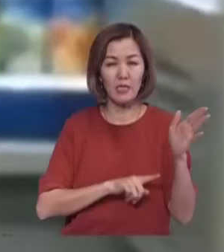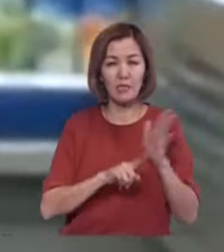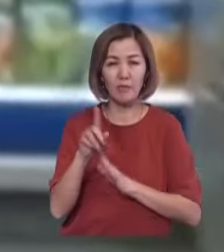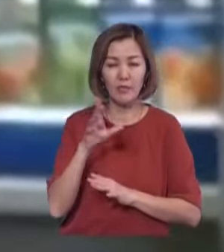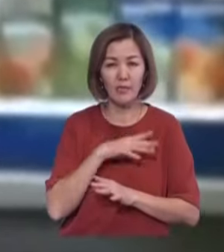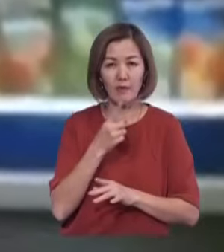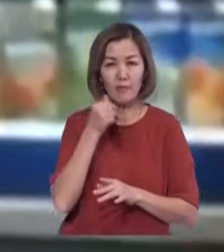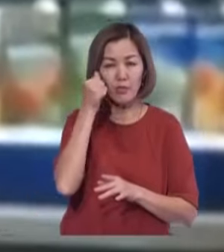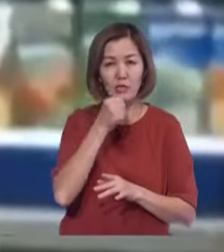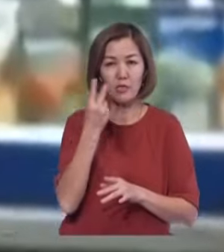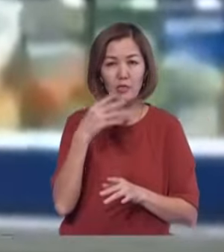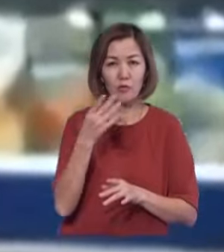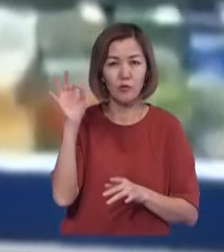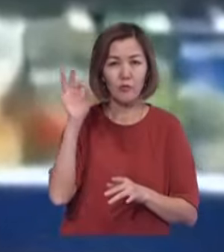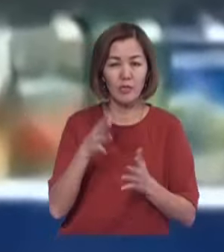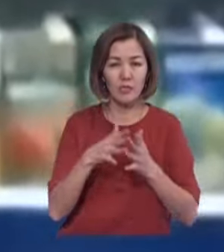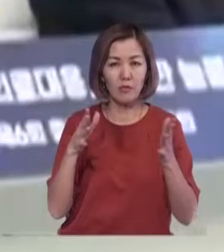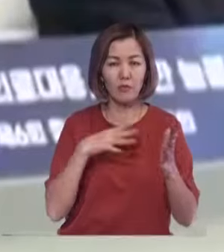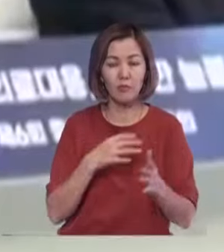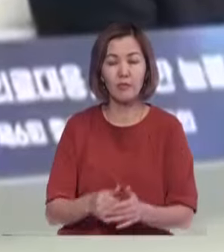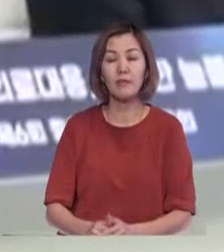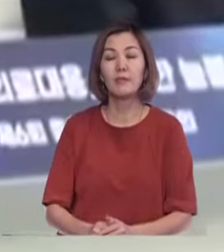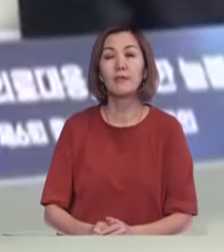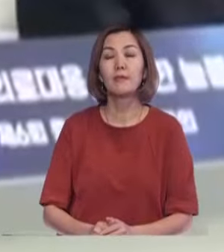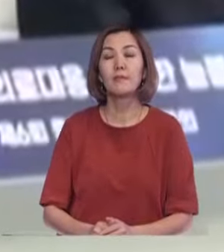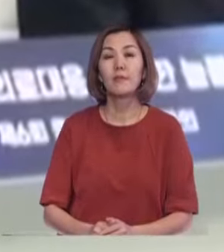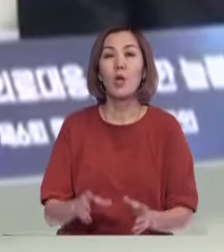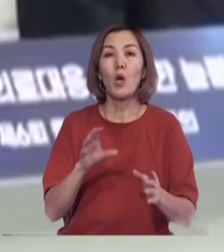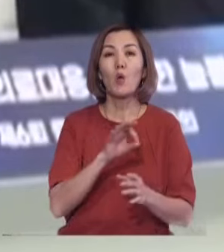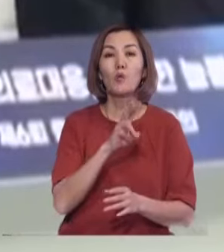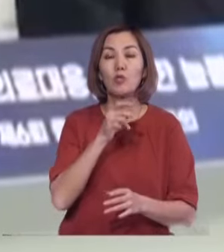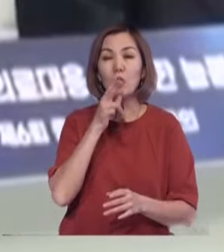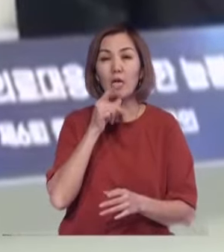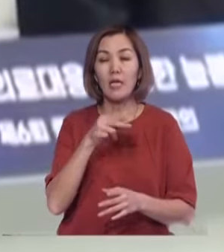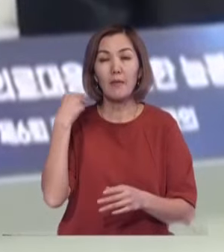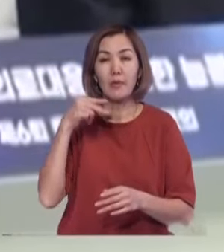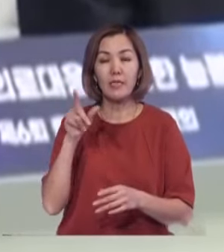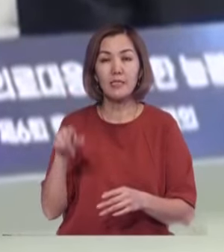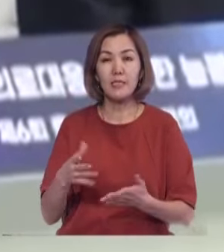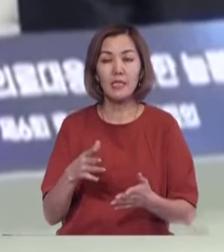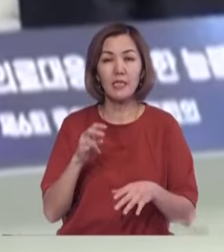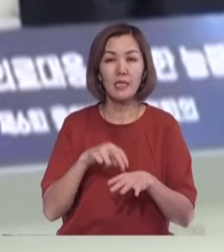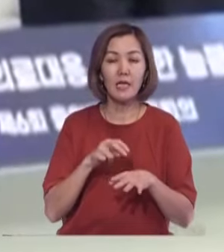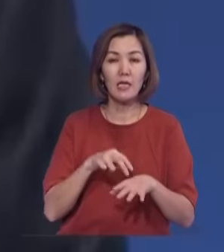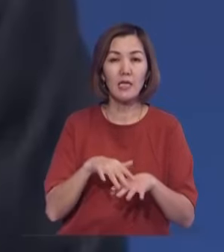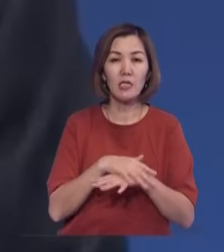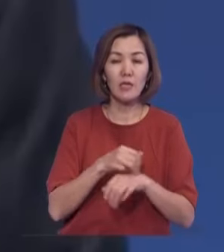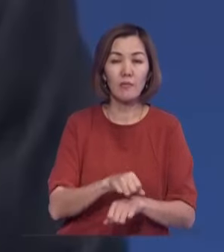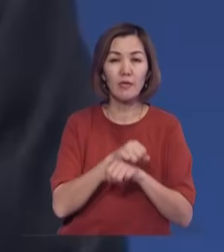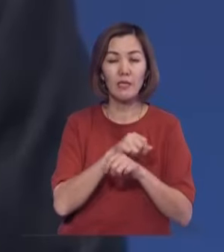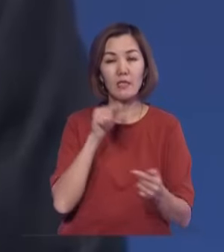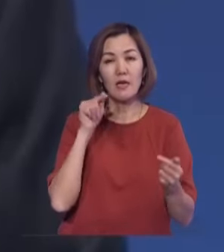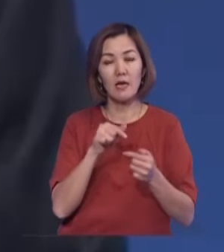тауарлардың жылдық өсімі 43%-тен асты. Оңтүстік Корея президенті Юн Сок Ёль дәрігерлердің жаппай